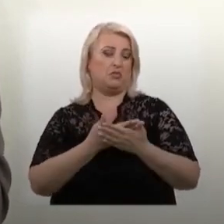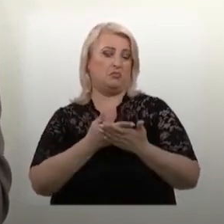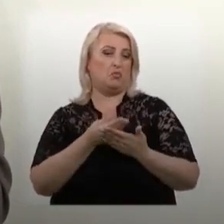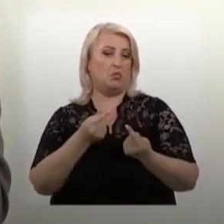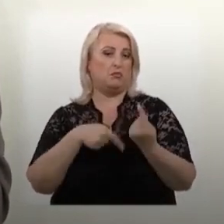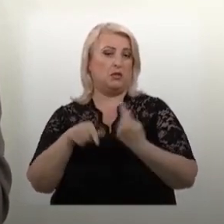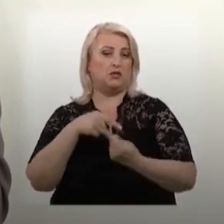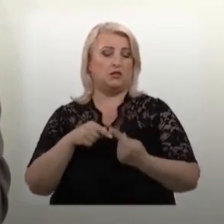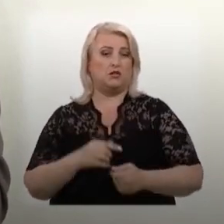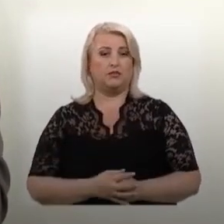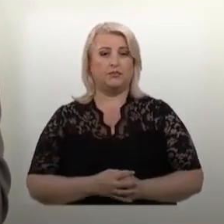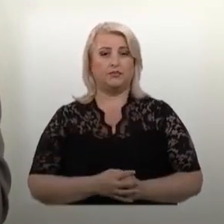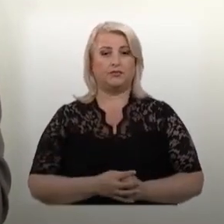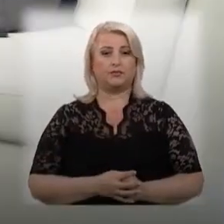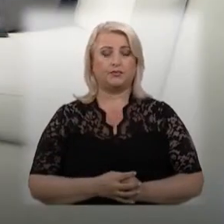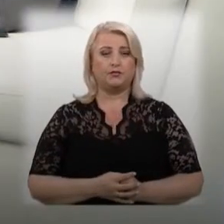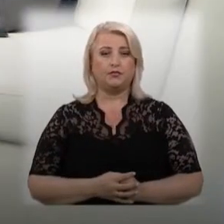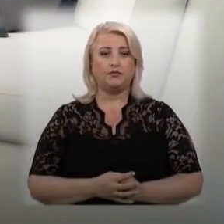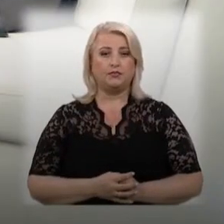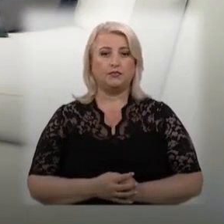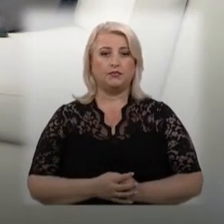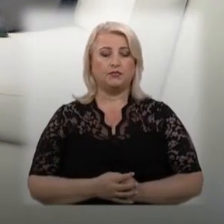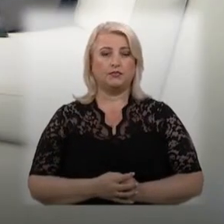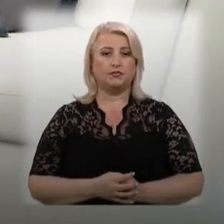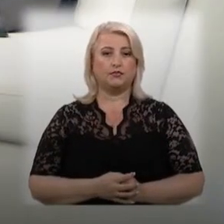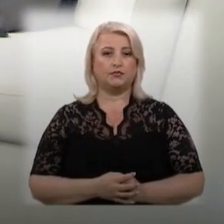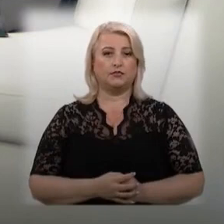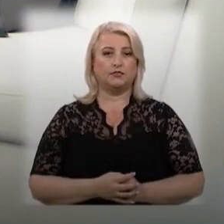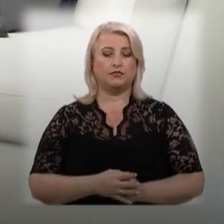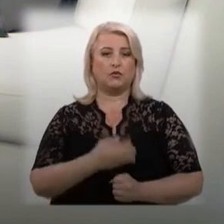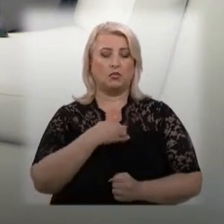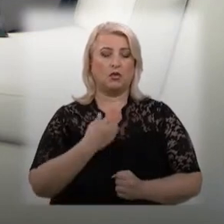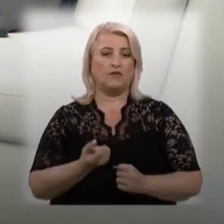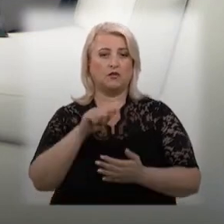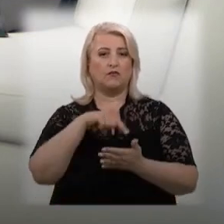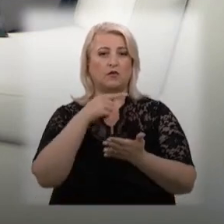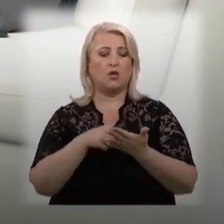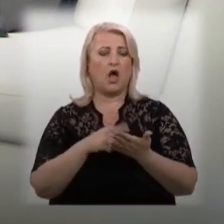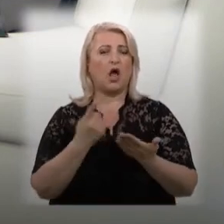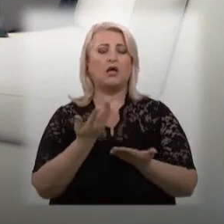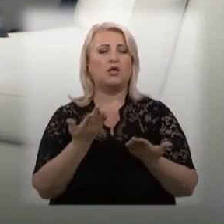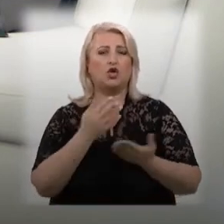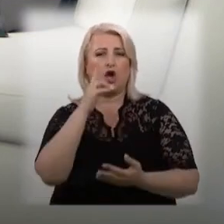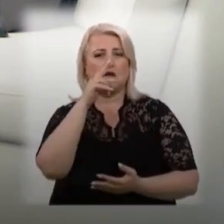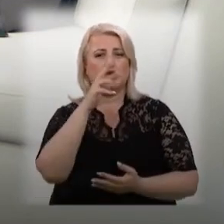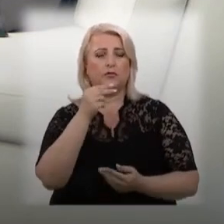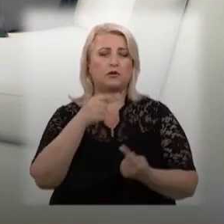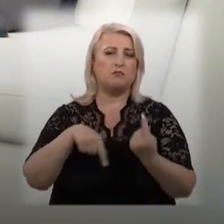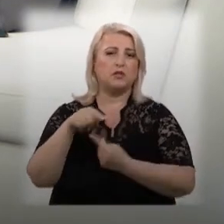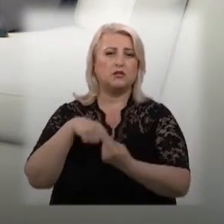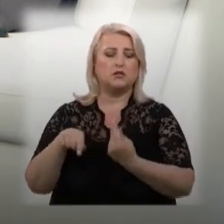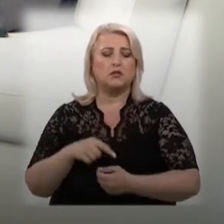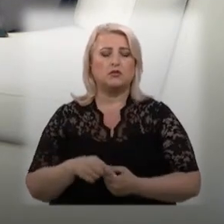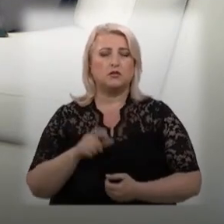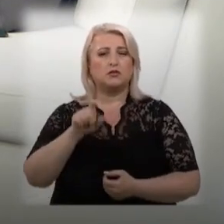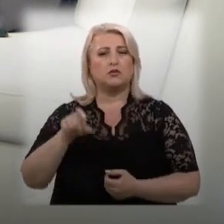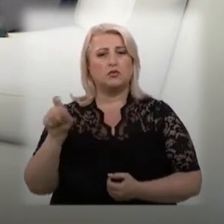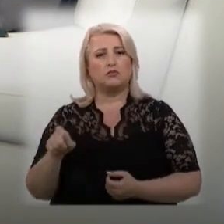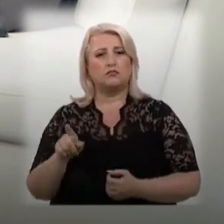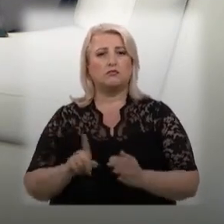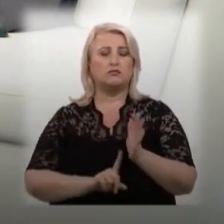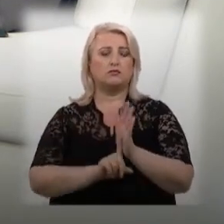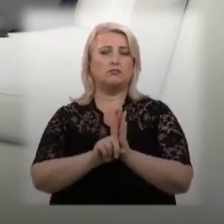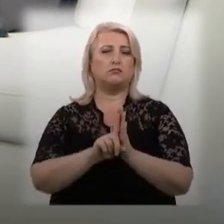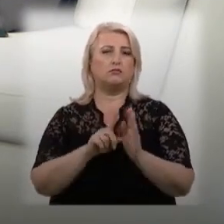vreau aici o întrebare pe inversul a ceea ce greșesc antreprenorii și business o pornind de la